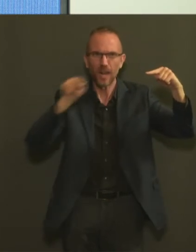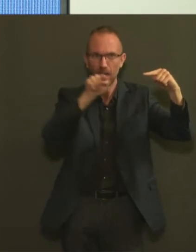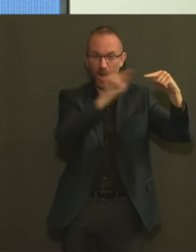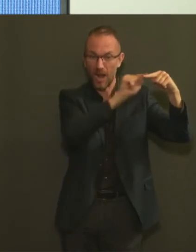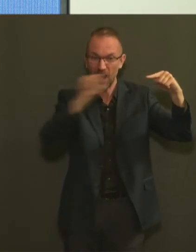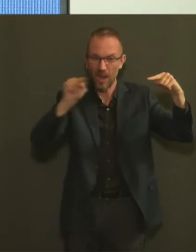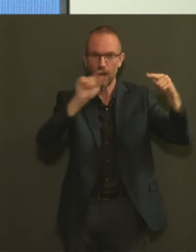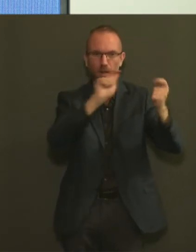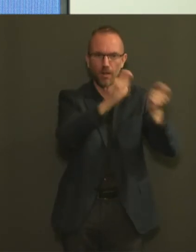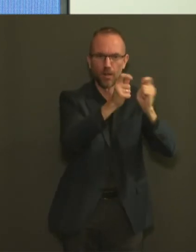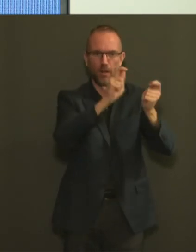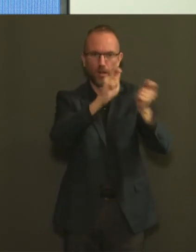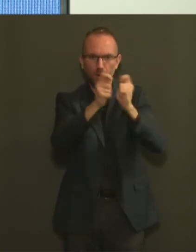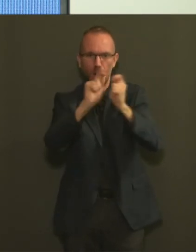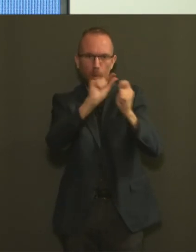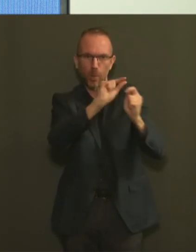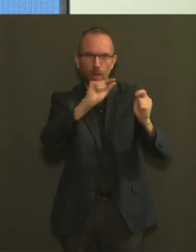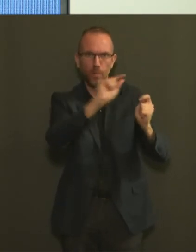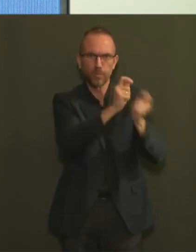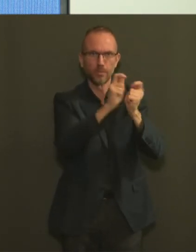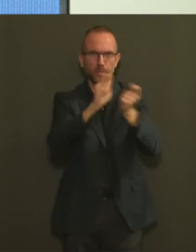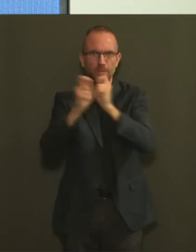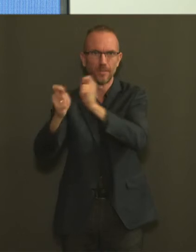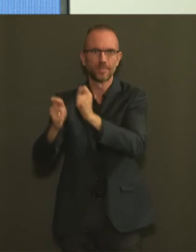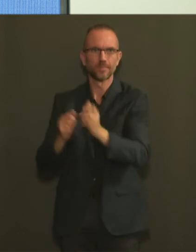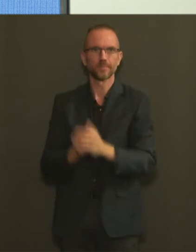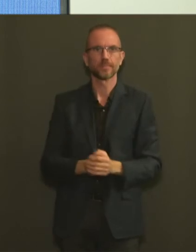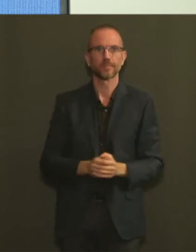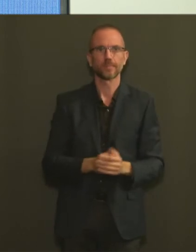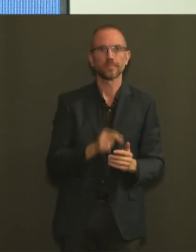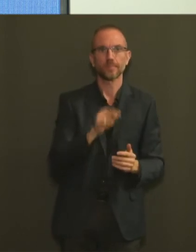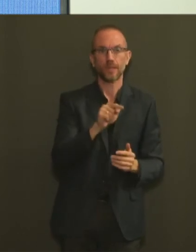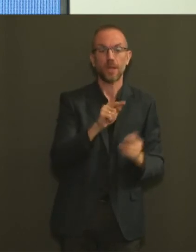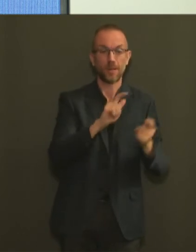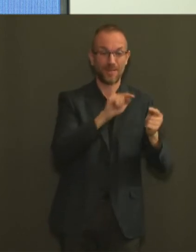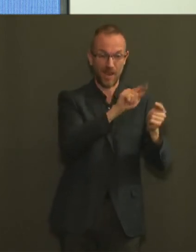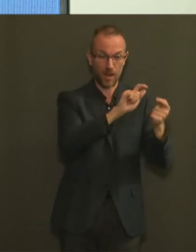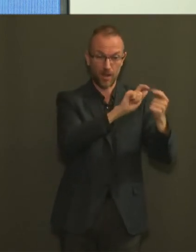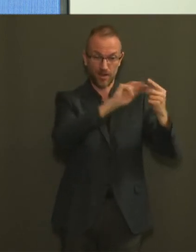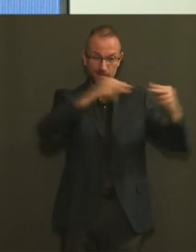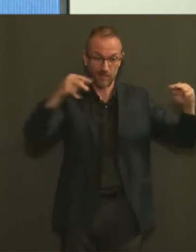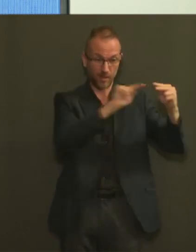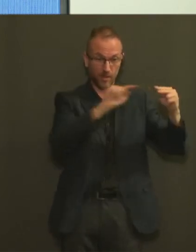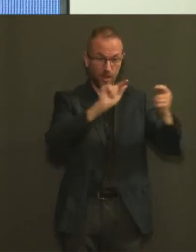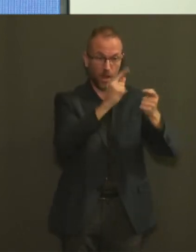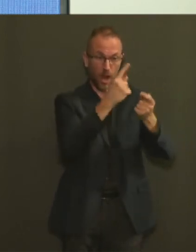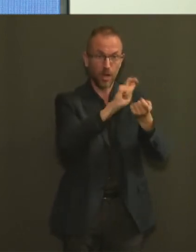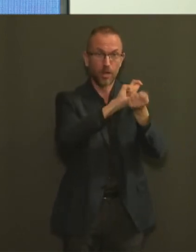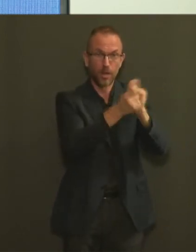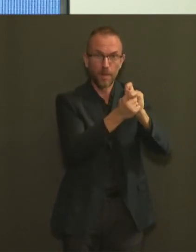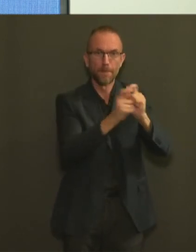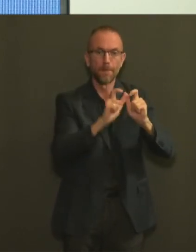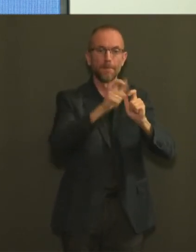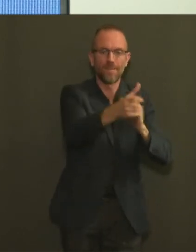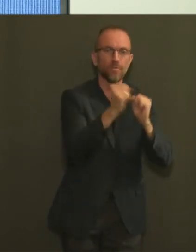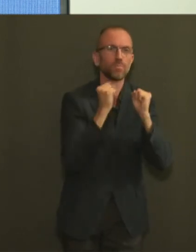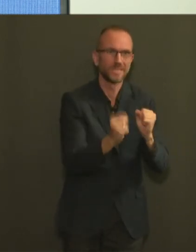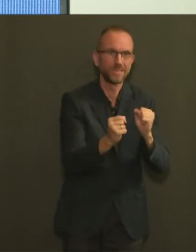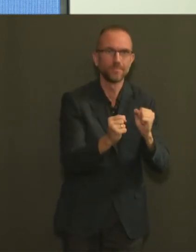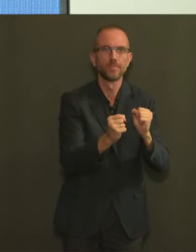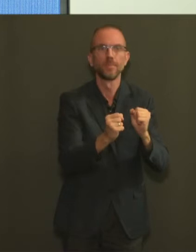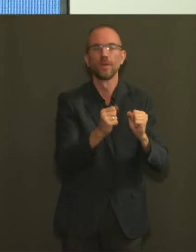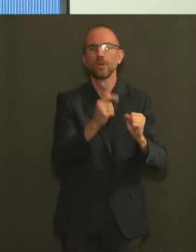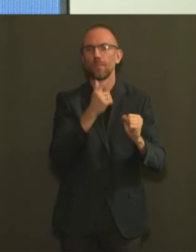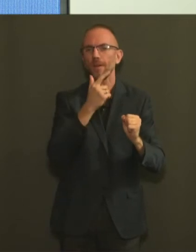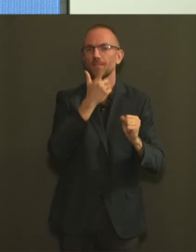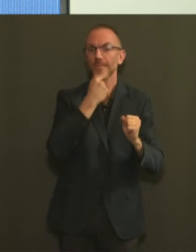elles pourraient avoir un impact significatif quant à la facilitation de la transmission